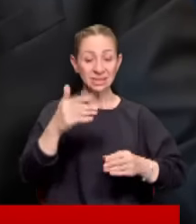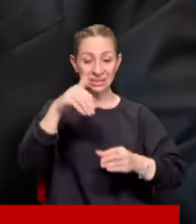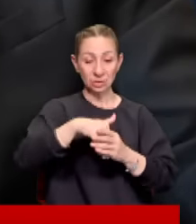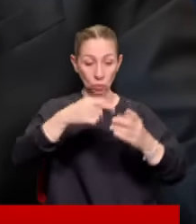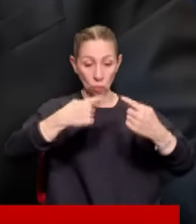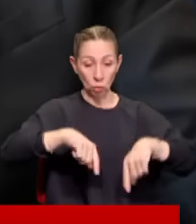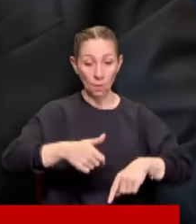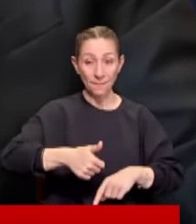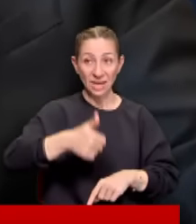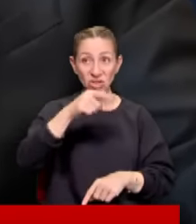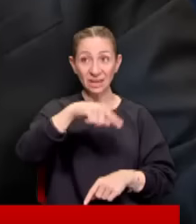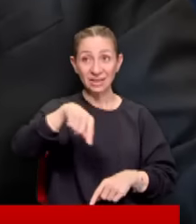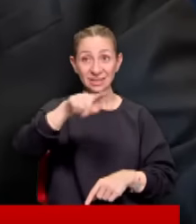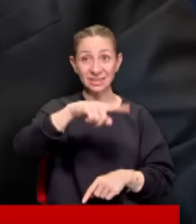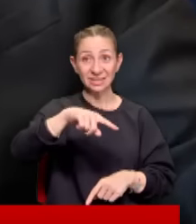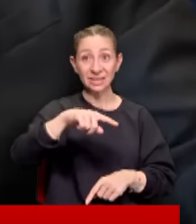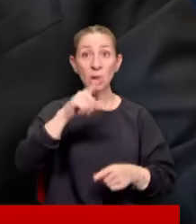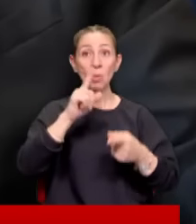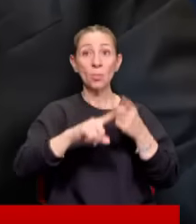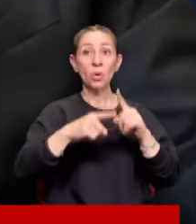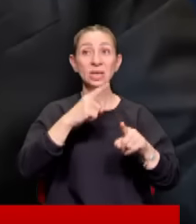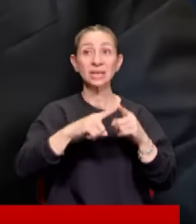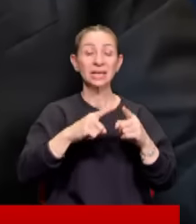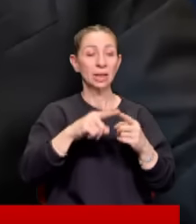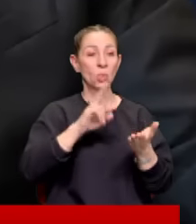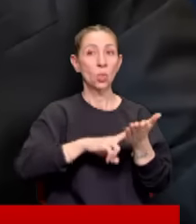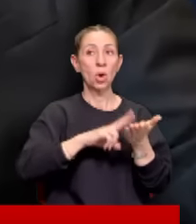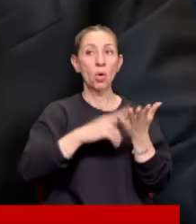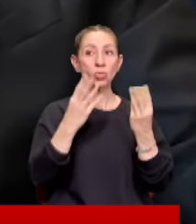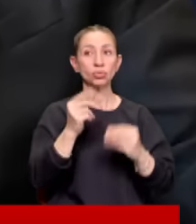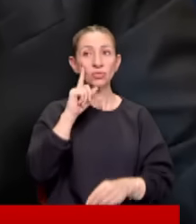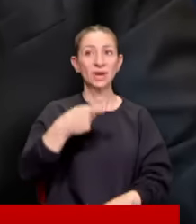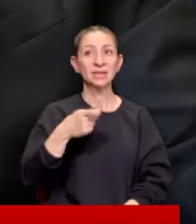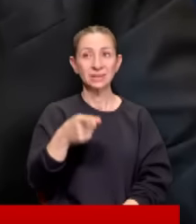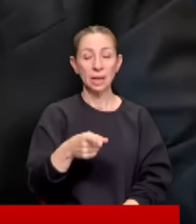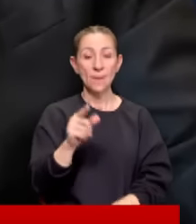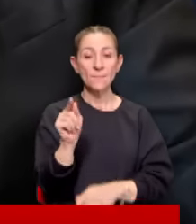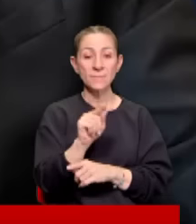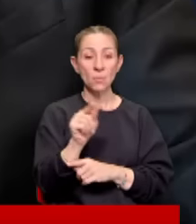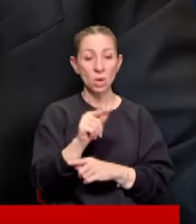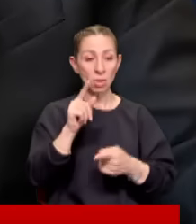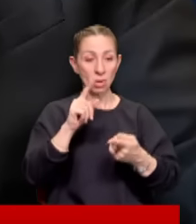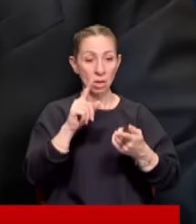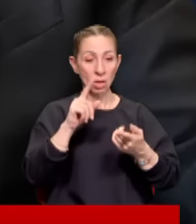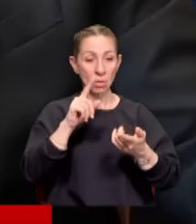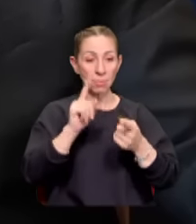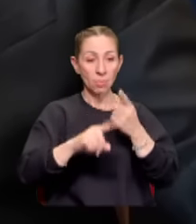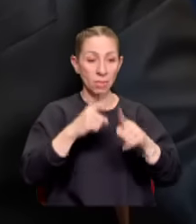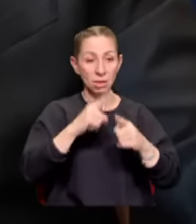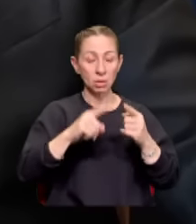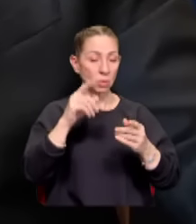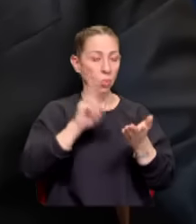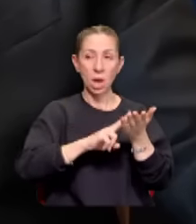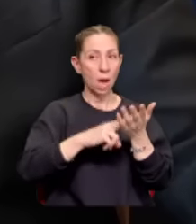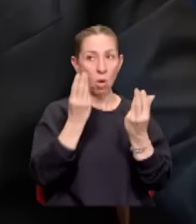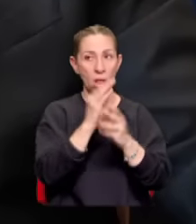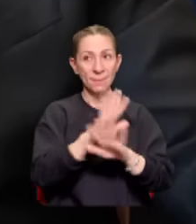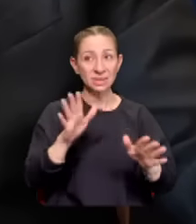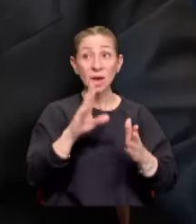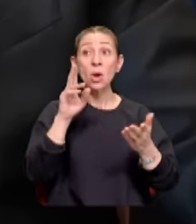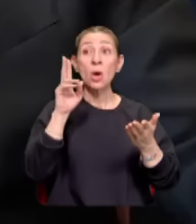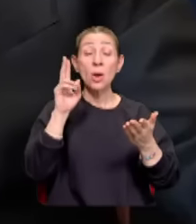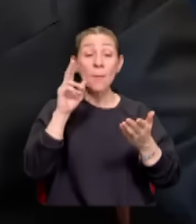kurulu başkanlarının siyasi partilere üye olduğunu tespit ettik. Memurlar siyasi partilere üye olamaz. Siyasi parti